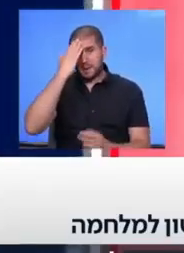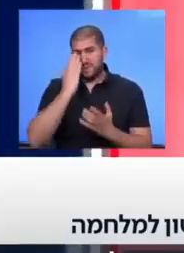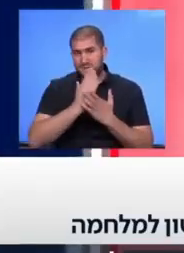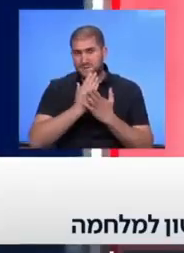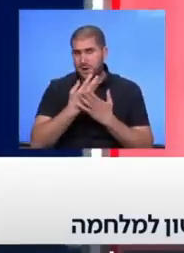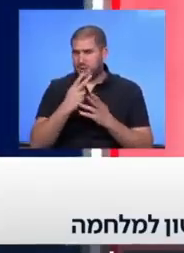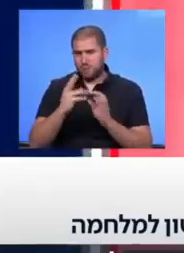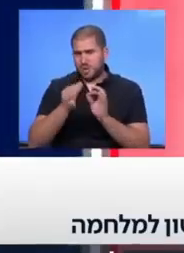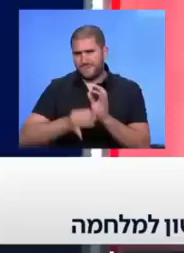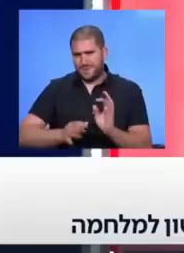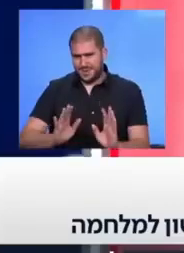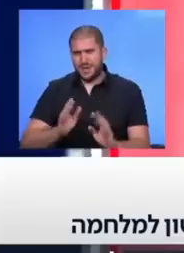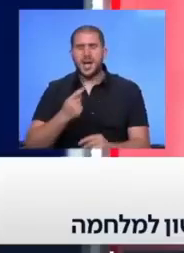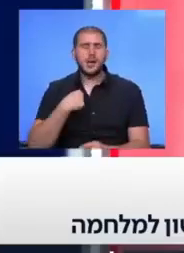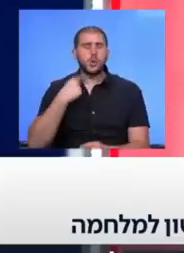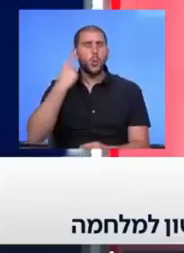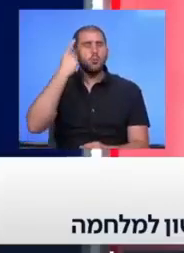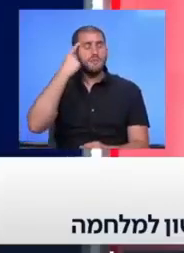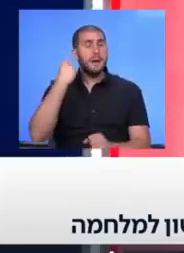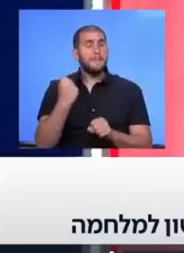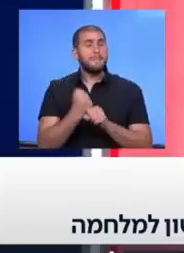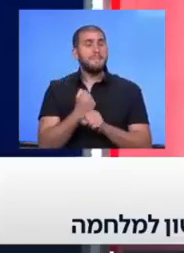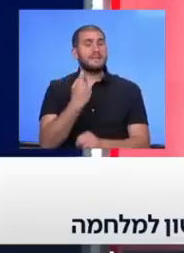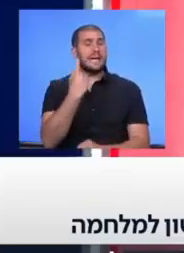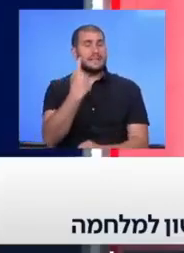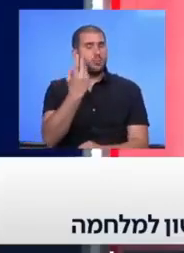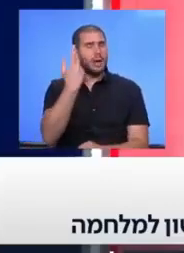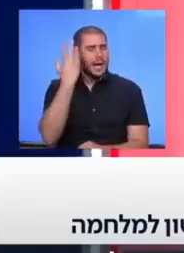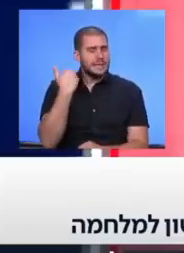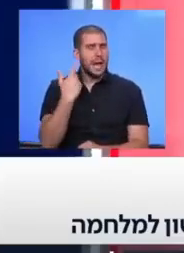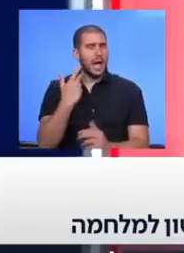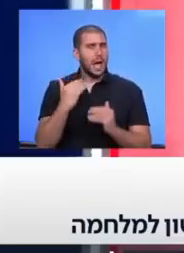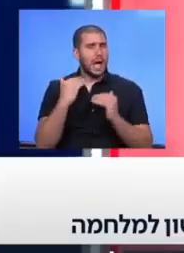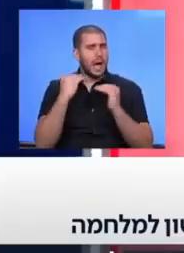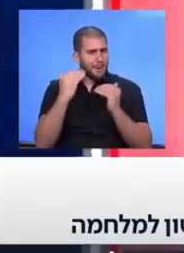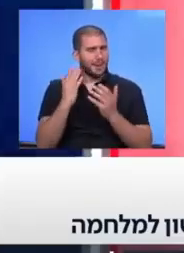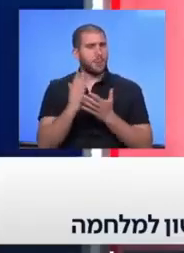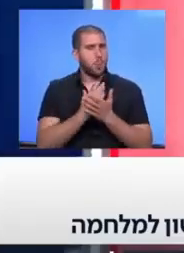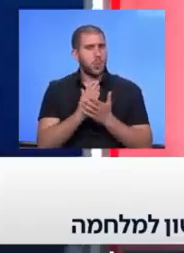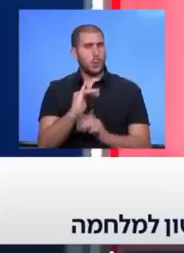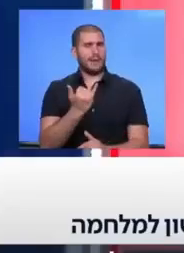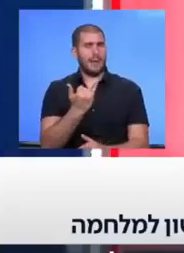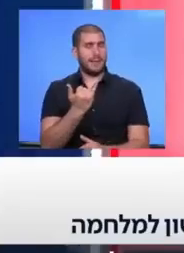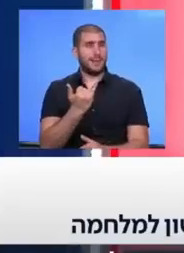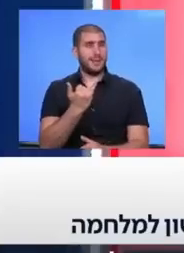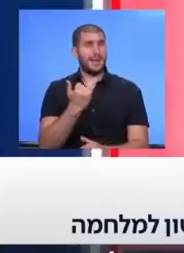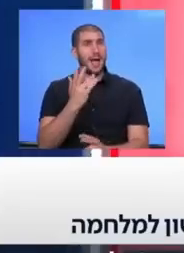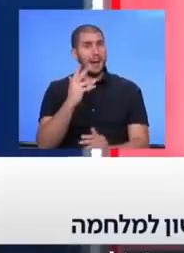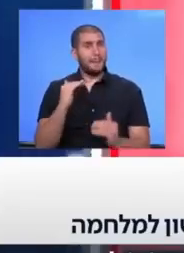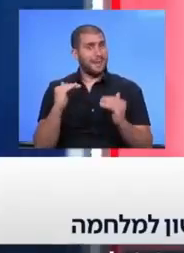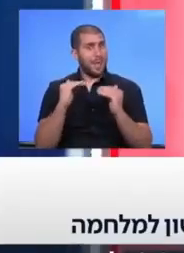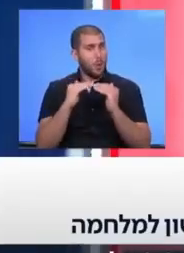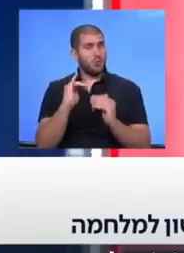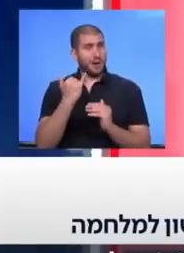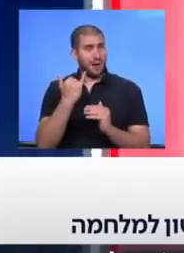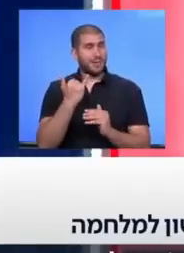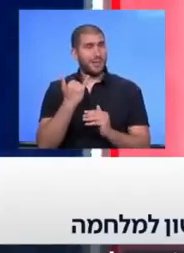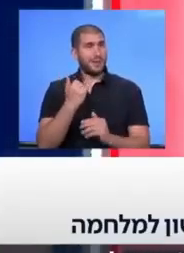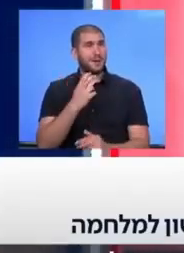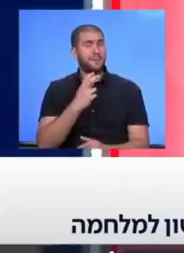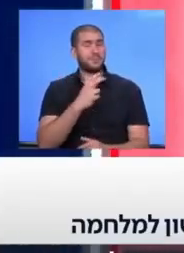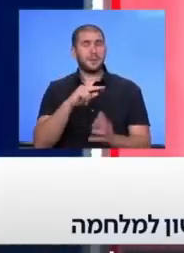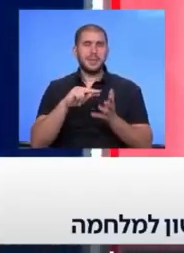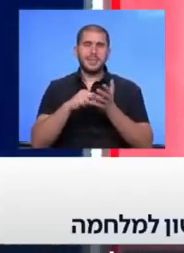יכול לפרט, אני חושב שהמבצע הזה הייתה לו רמת בשלות כזאת, שמן הראוי שדרג מדיני, יש בו.